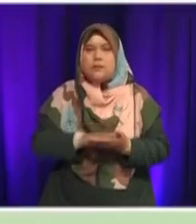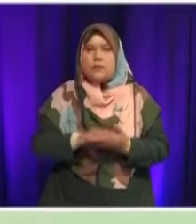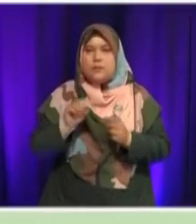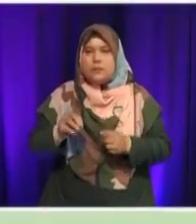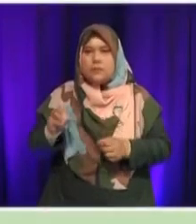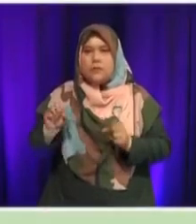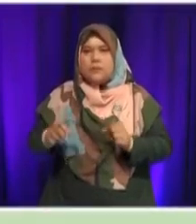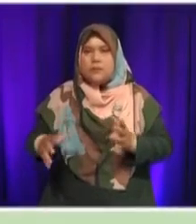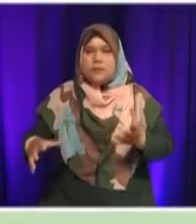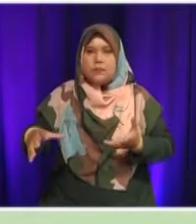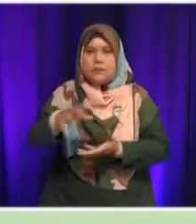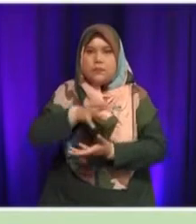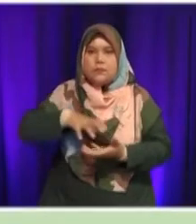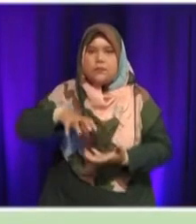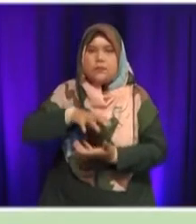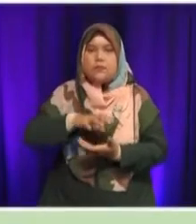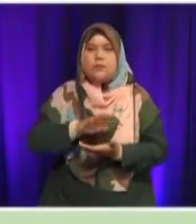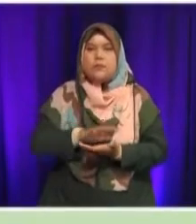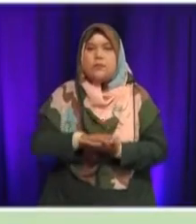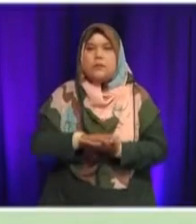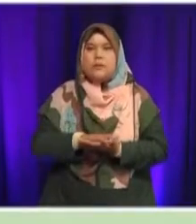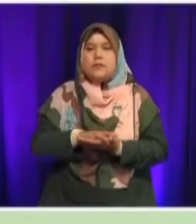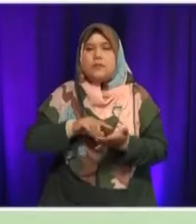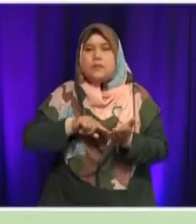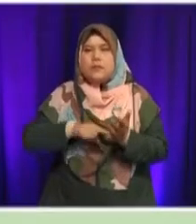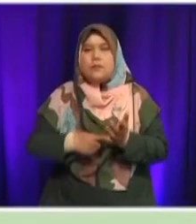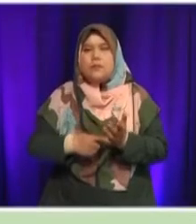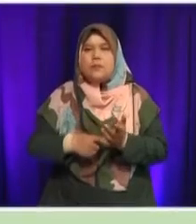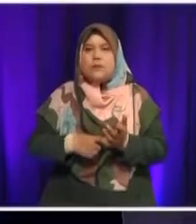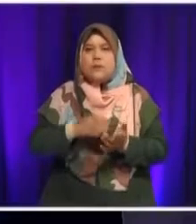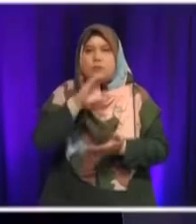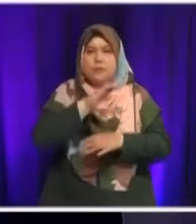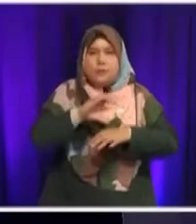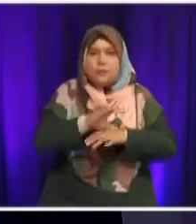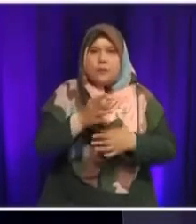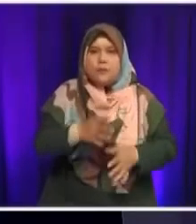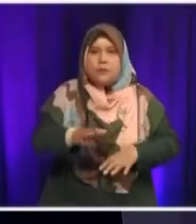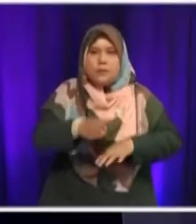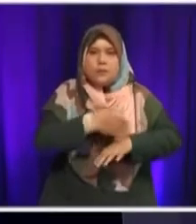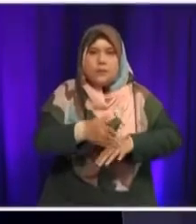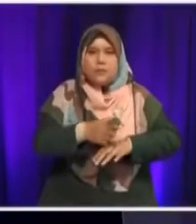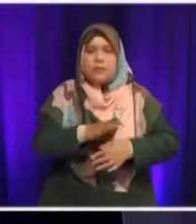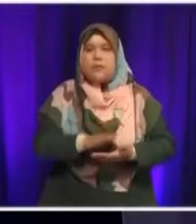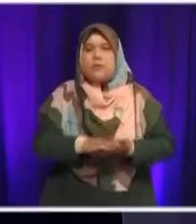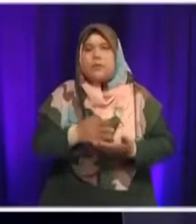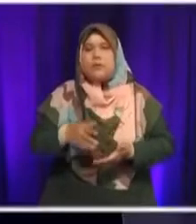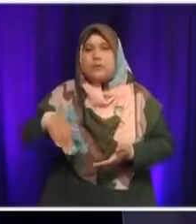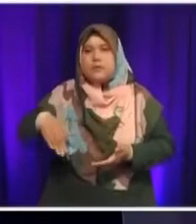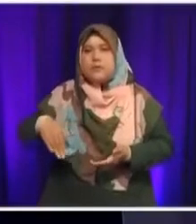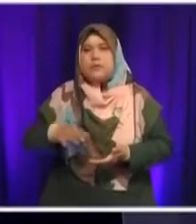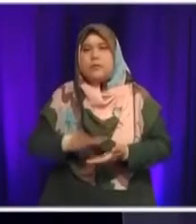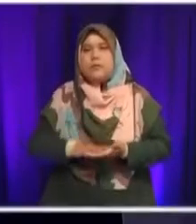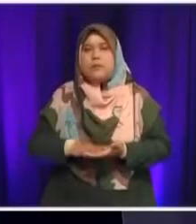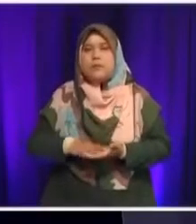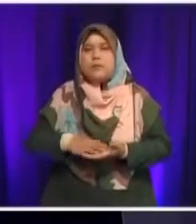menggabungkan sebelum menyatukan menyatukan coklat yang telah disepuh dan coklat belum disepuh ke